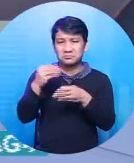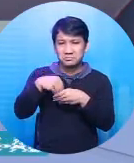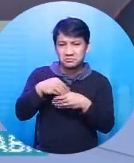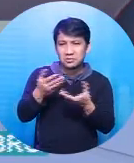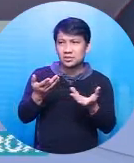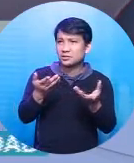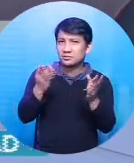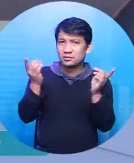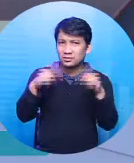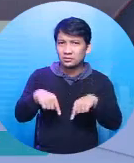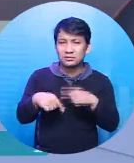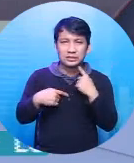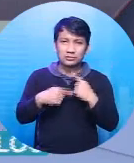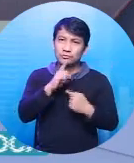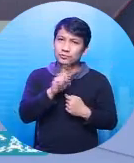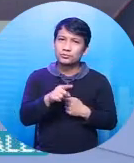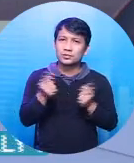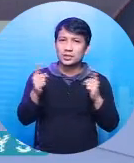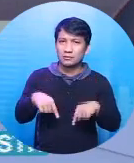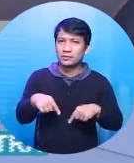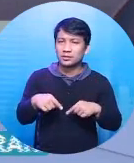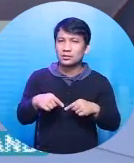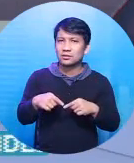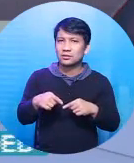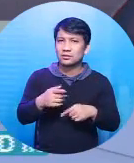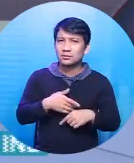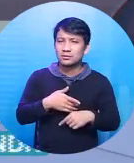sabihin na natin, nangyayari siya kung talagang